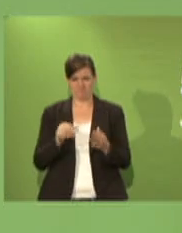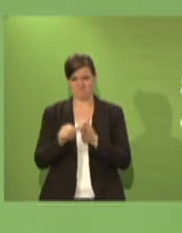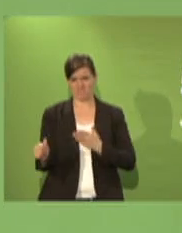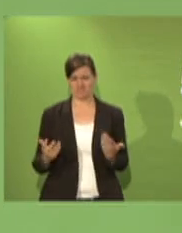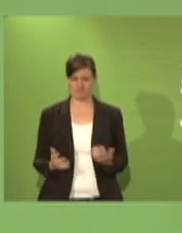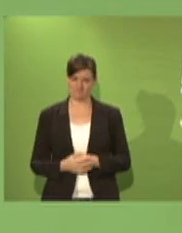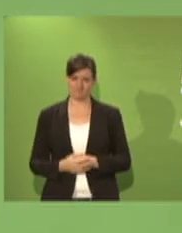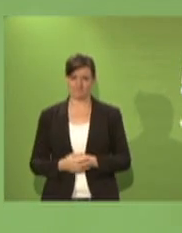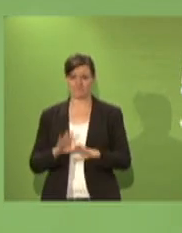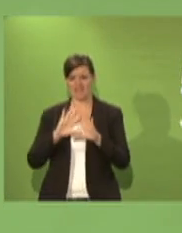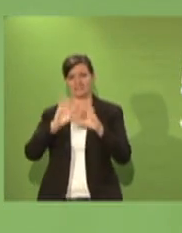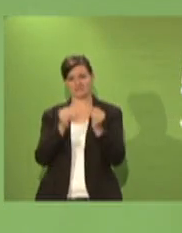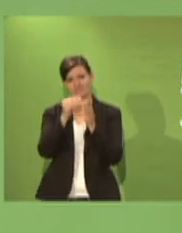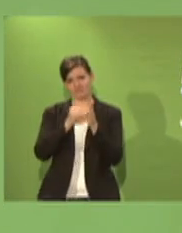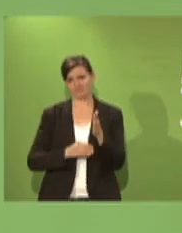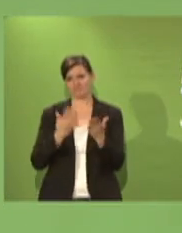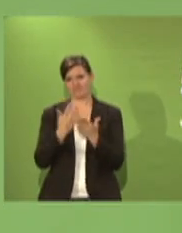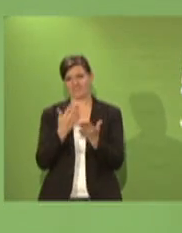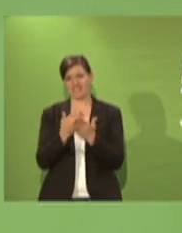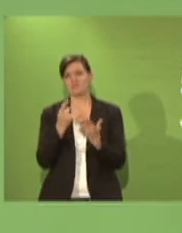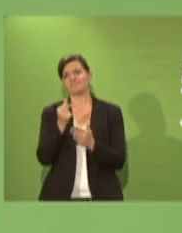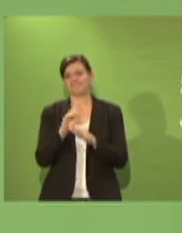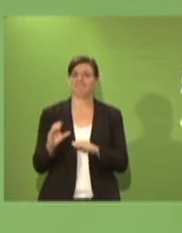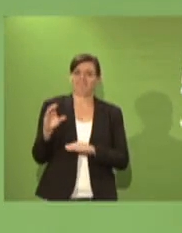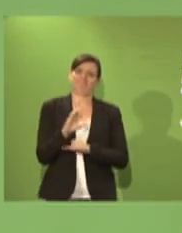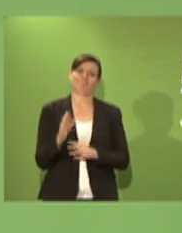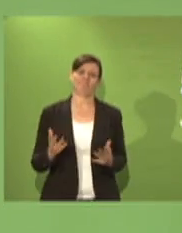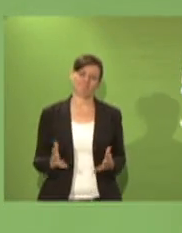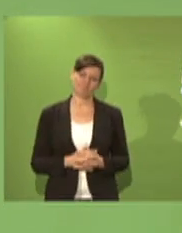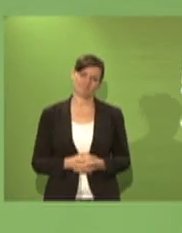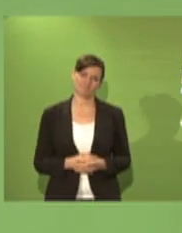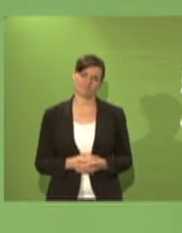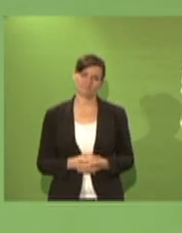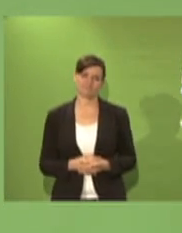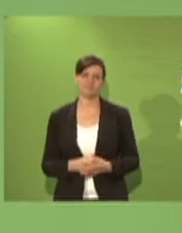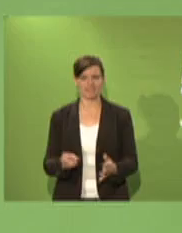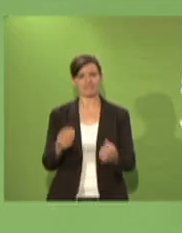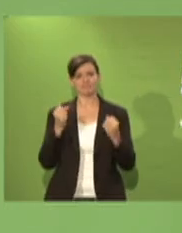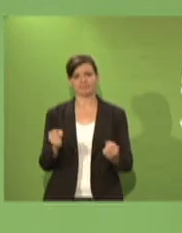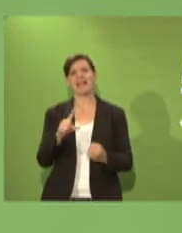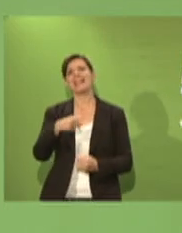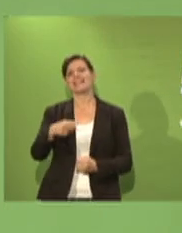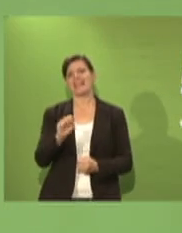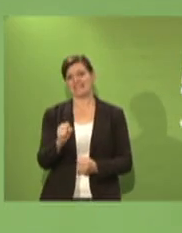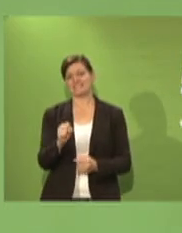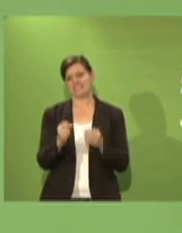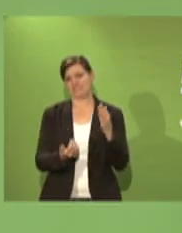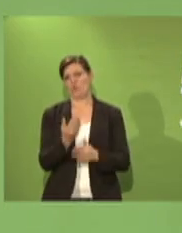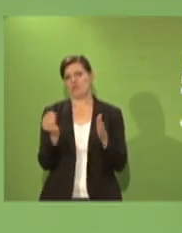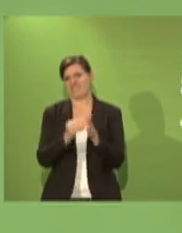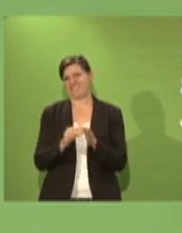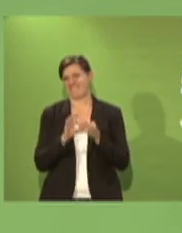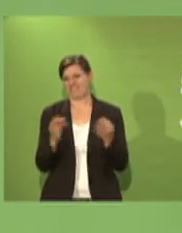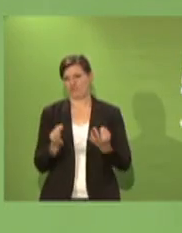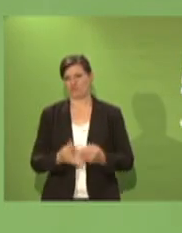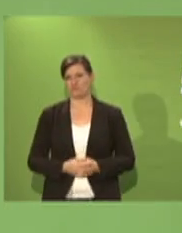Das findet sich hier drin, deswegen ist das ein bisschen höherer der Ansatz. Überwiegend eben die neue LGS, die dort reinspielt. Dann